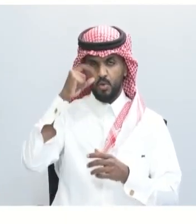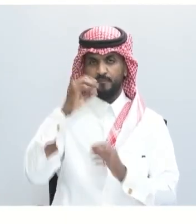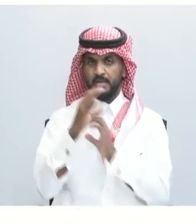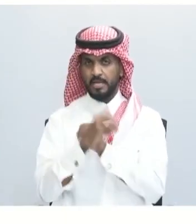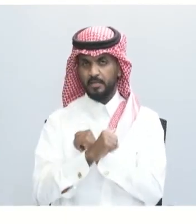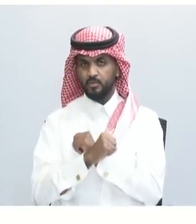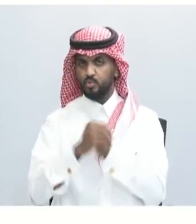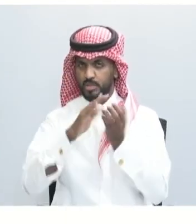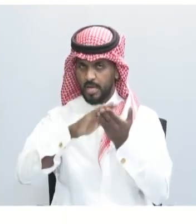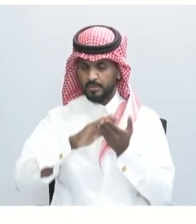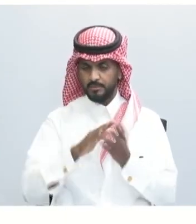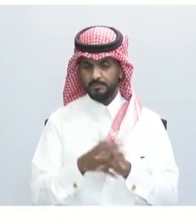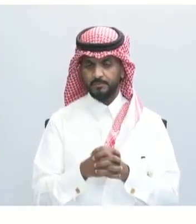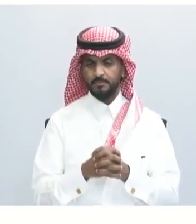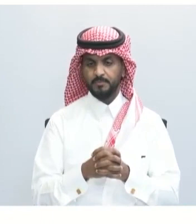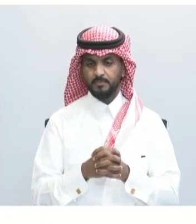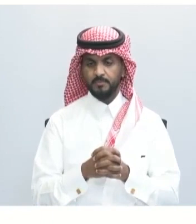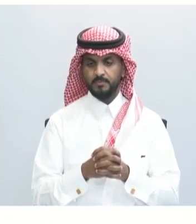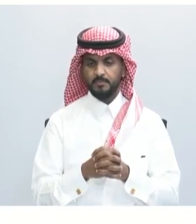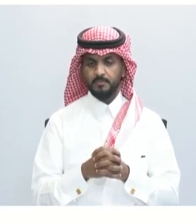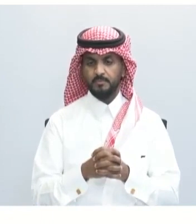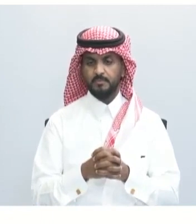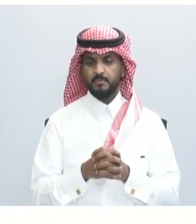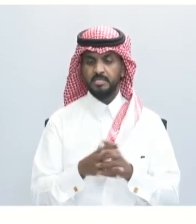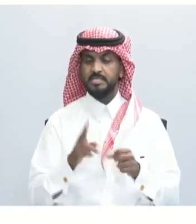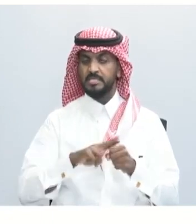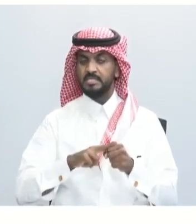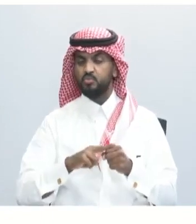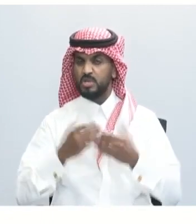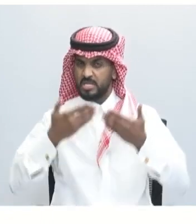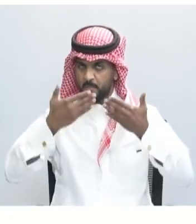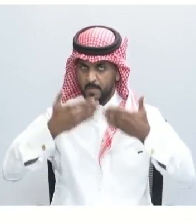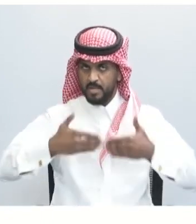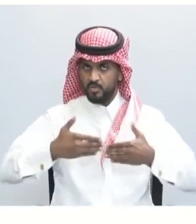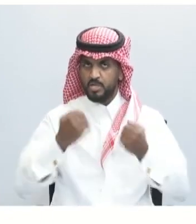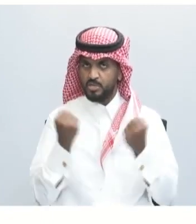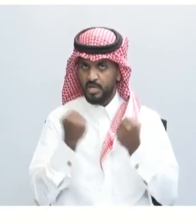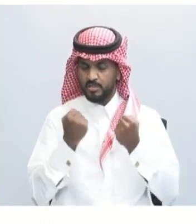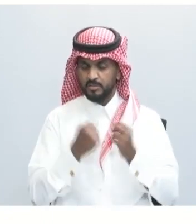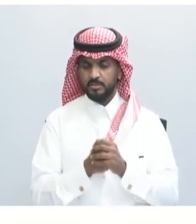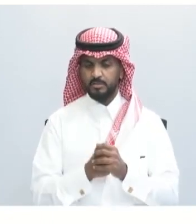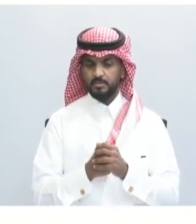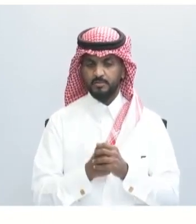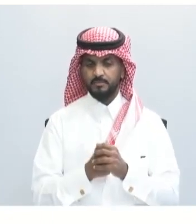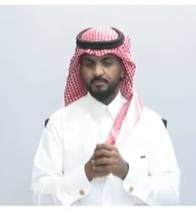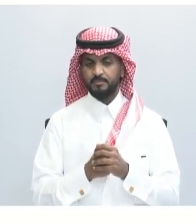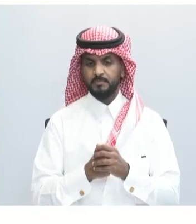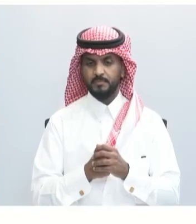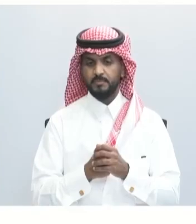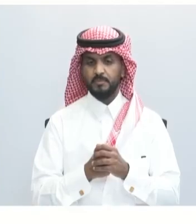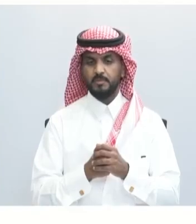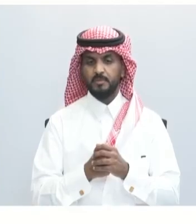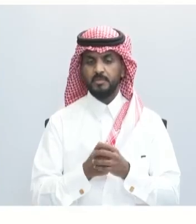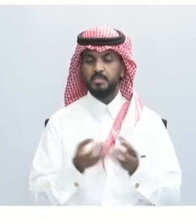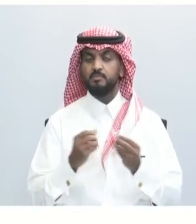يساعد على تعزيز النشاط المناعي يقوي جهاز المناعه لدينا حيث